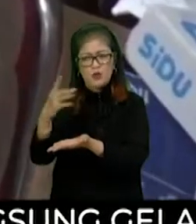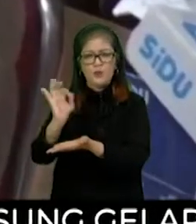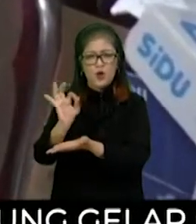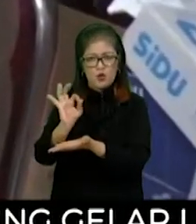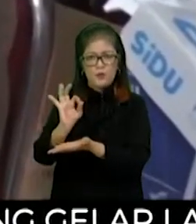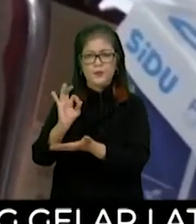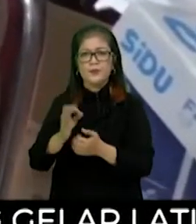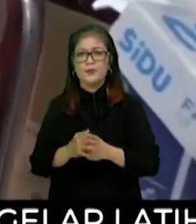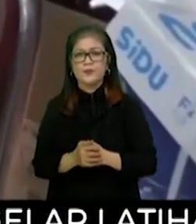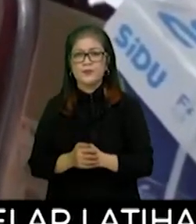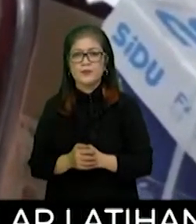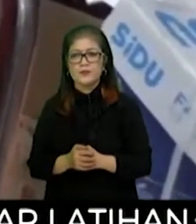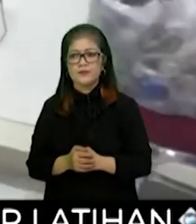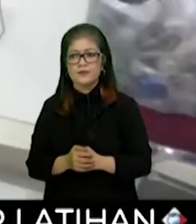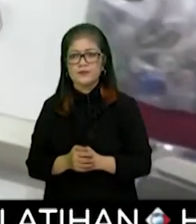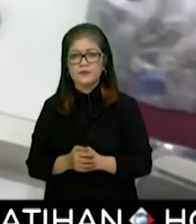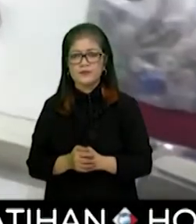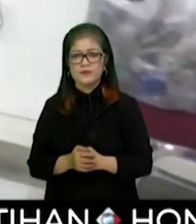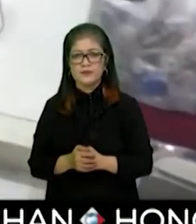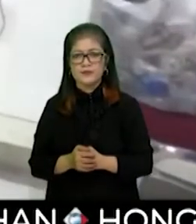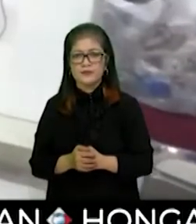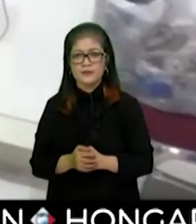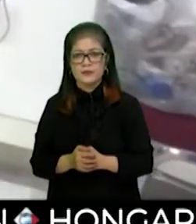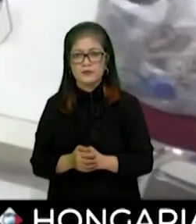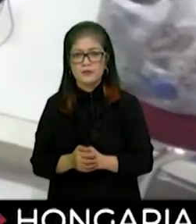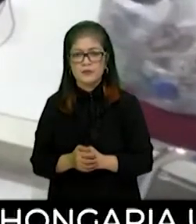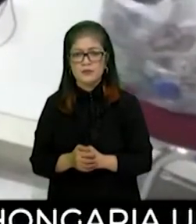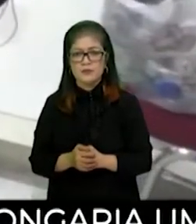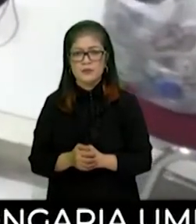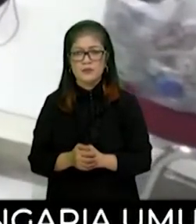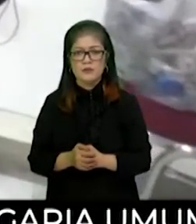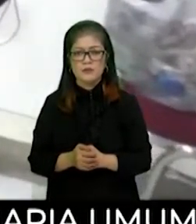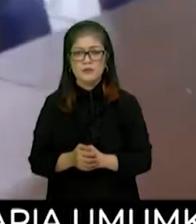Dari Ponorogo, Jawa Timur, Ahmad Subeki, iNews, melaporkan.